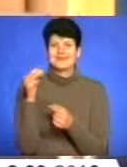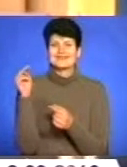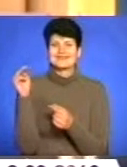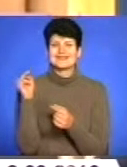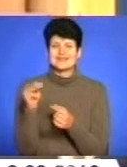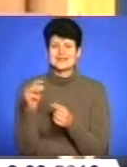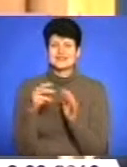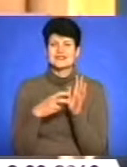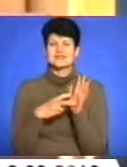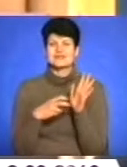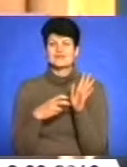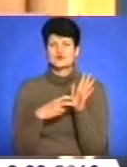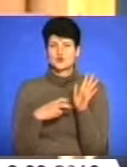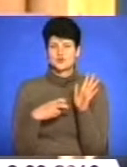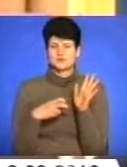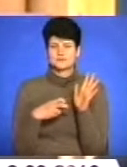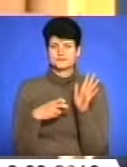1700